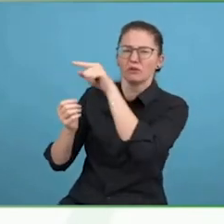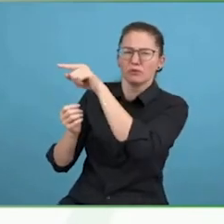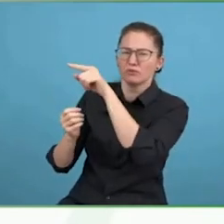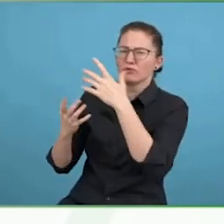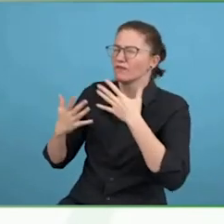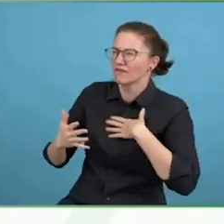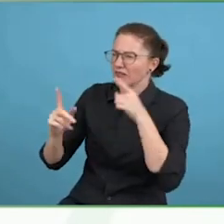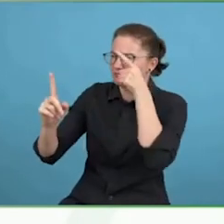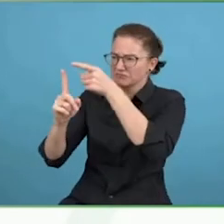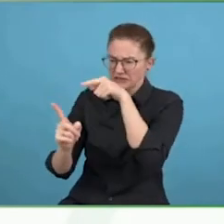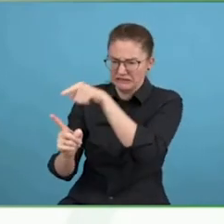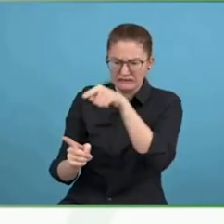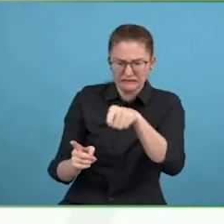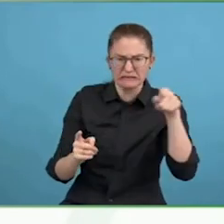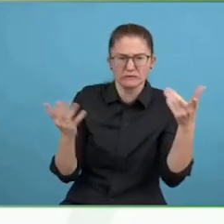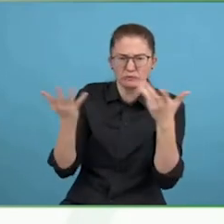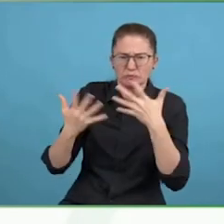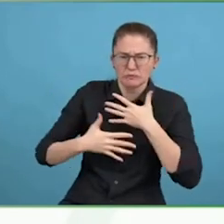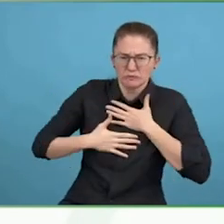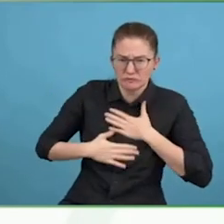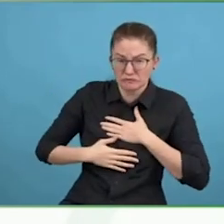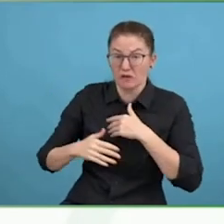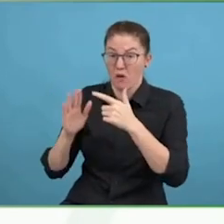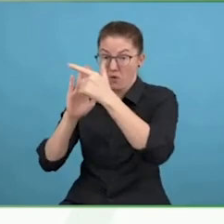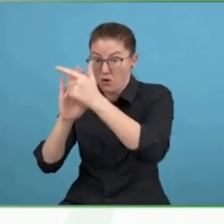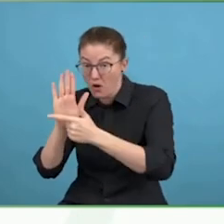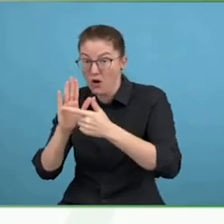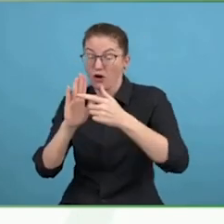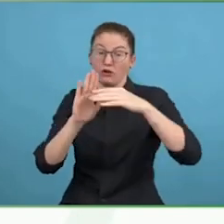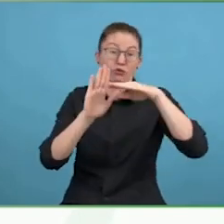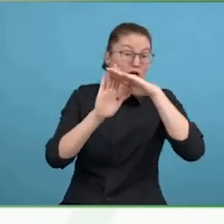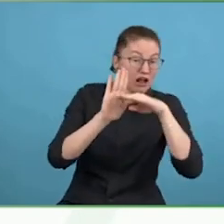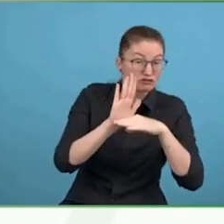در ایران از حدود 30 سال پیش ضوابط